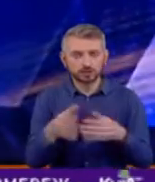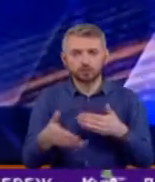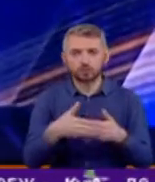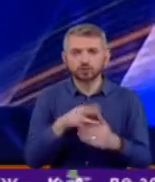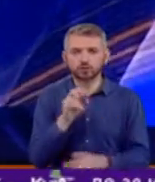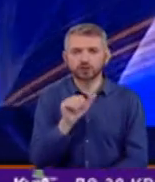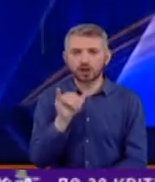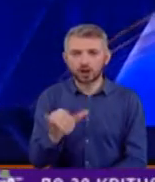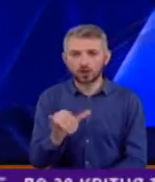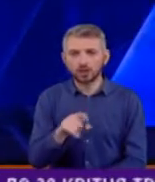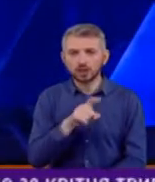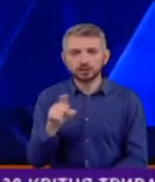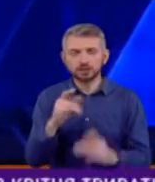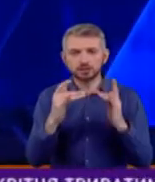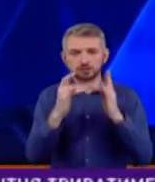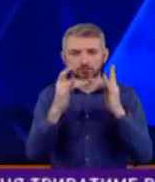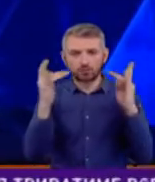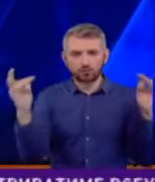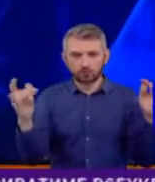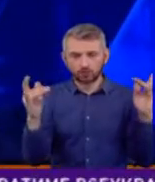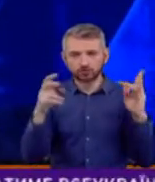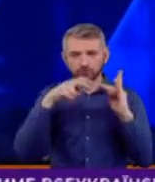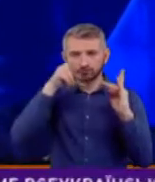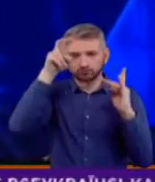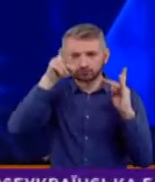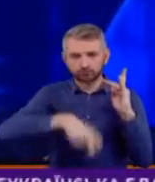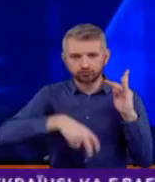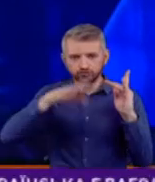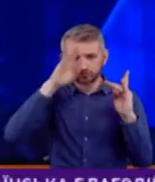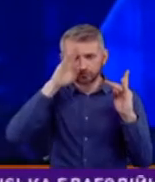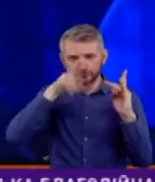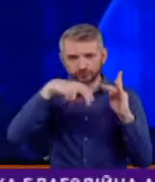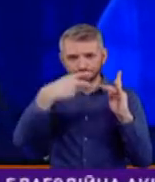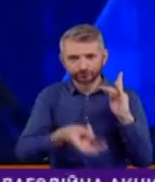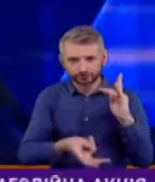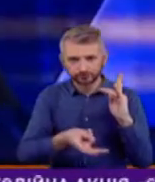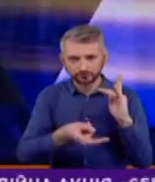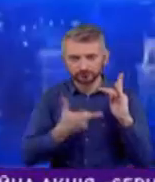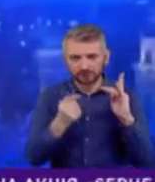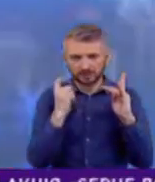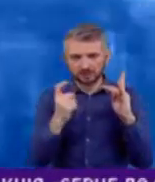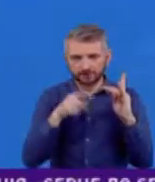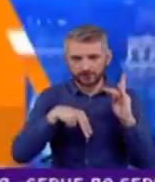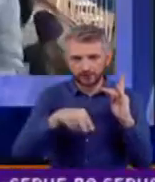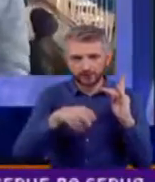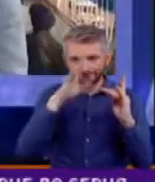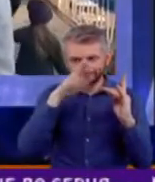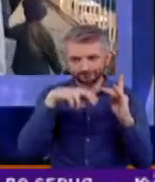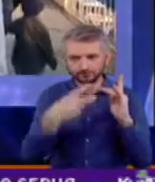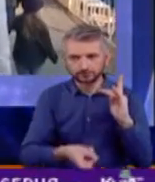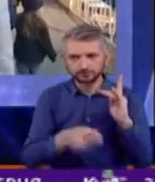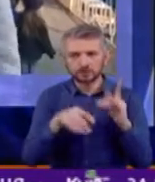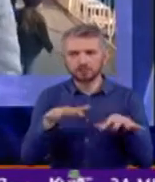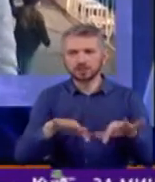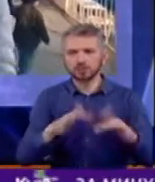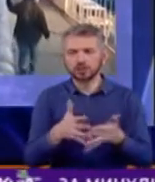НАУ з наземного пішохідного переходу під колеса трамвая впав чоловік. На місці події зараз знаходиться наша колега Вікторія Кисельова. Вона